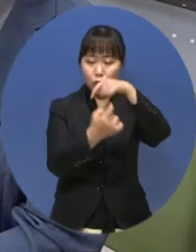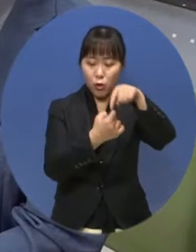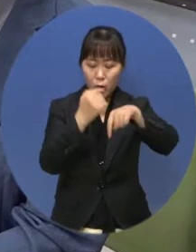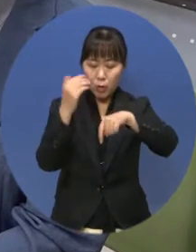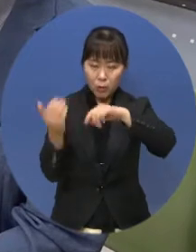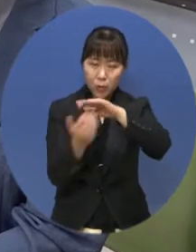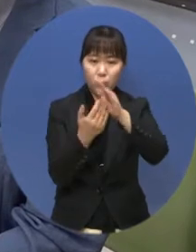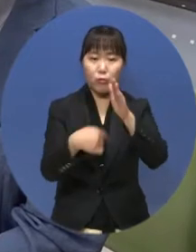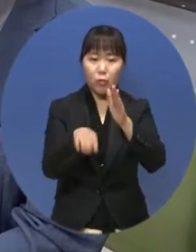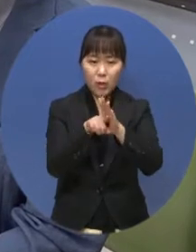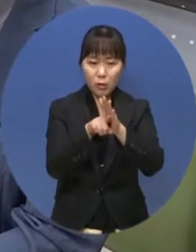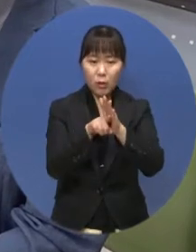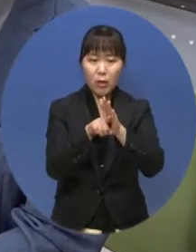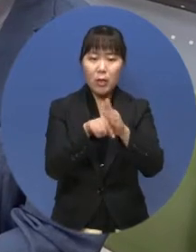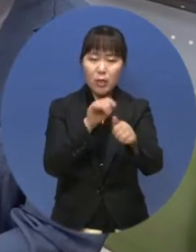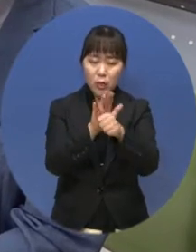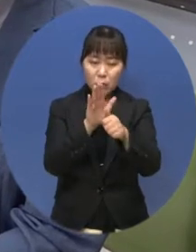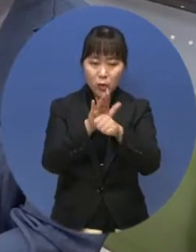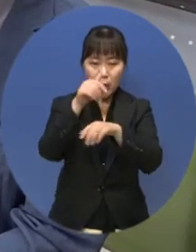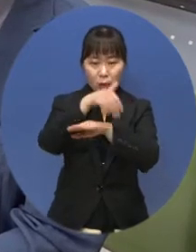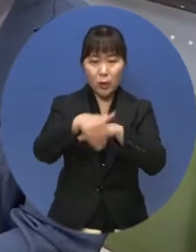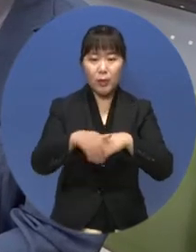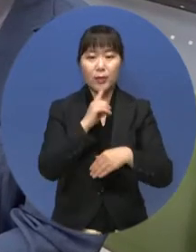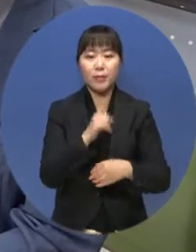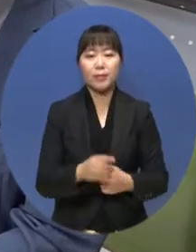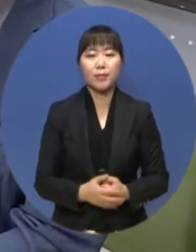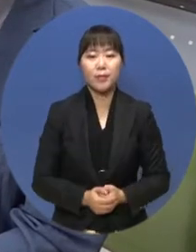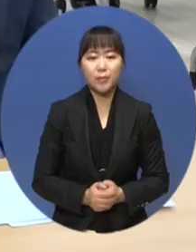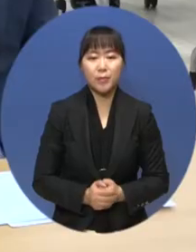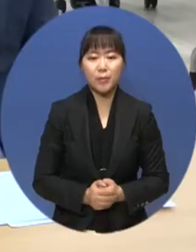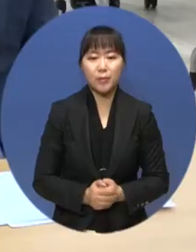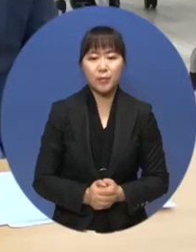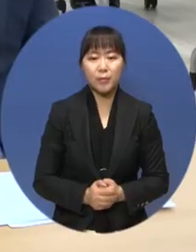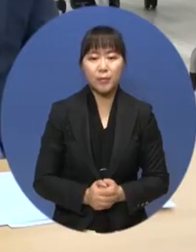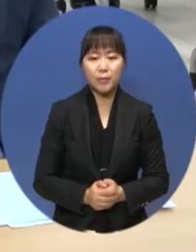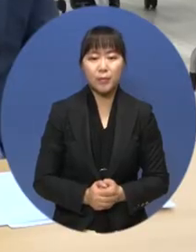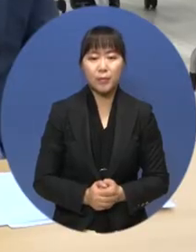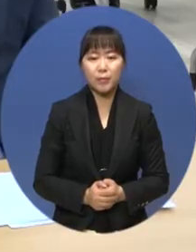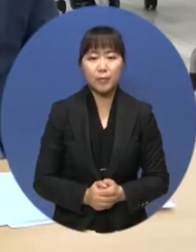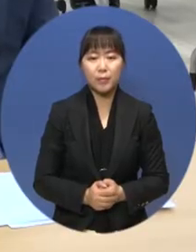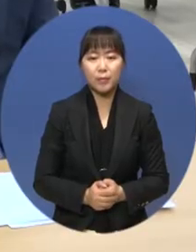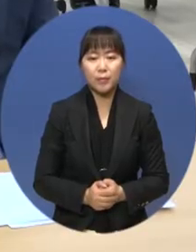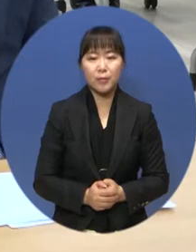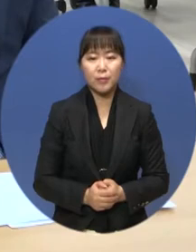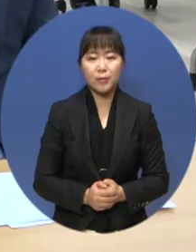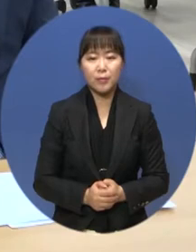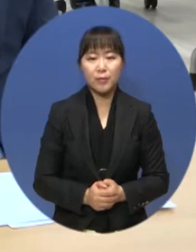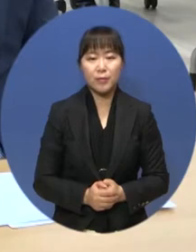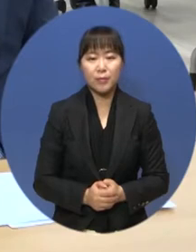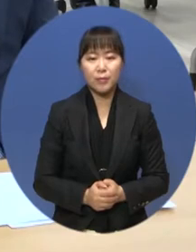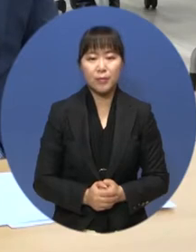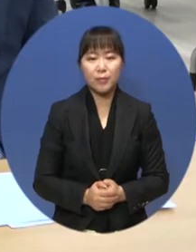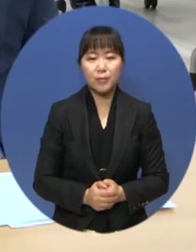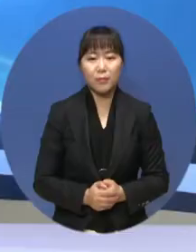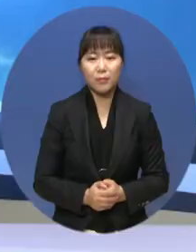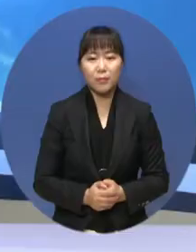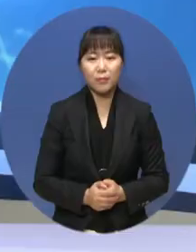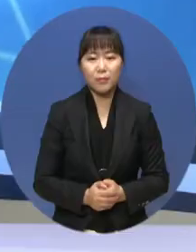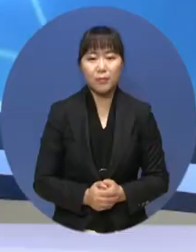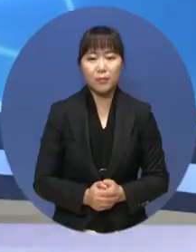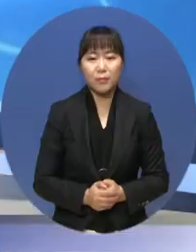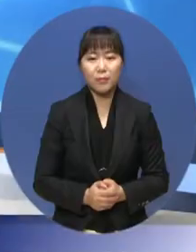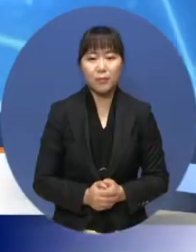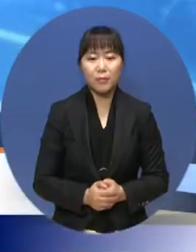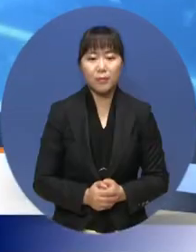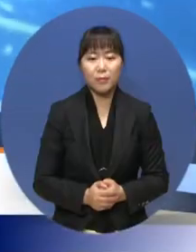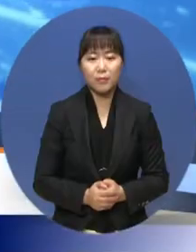되도록 적극 지원에 나설 계획입니다. 복지TV 뉴스 이영춘입니다.